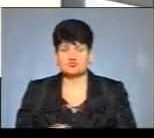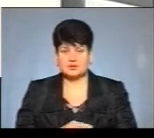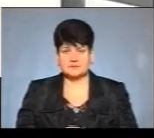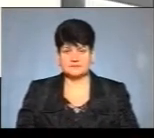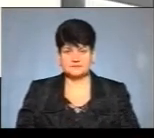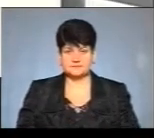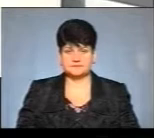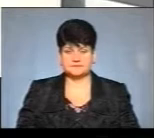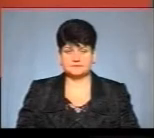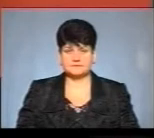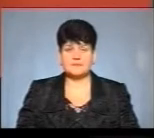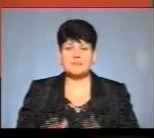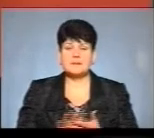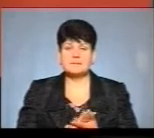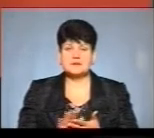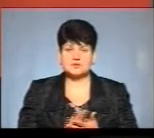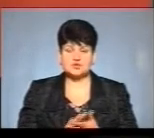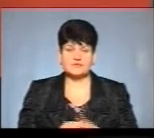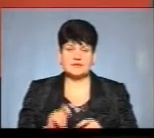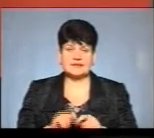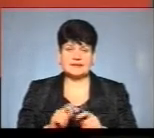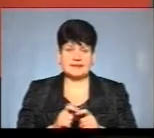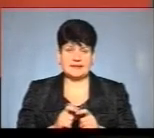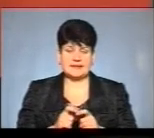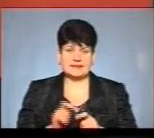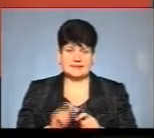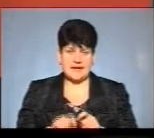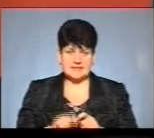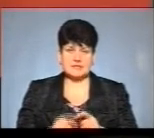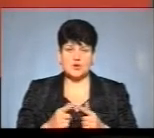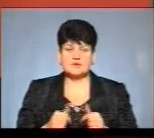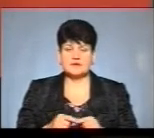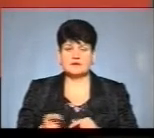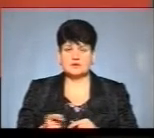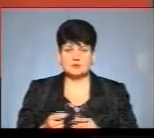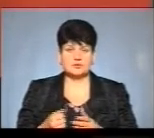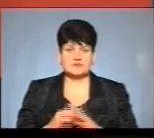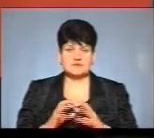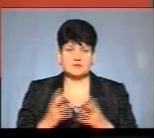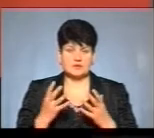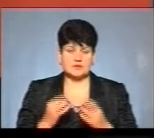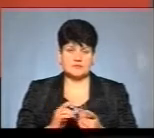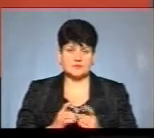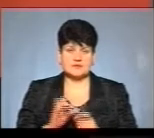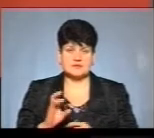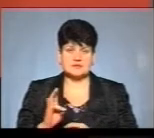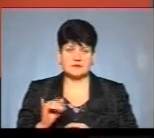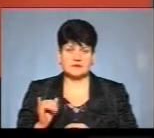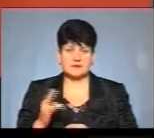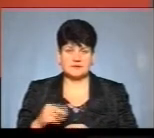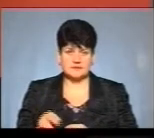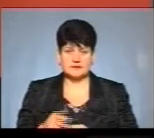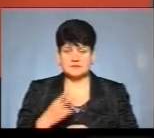Зрозуміло. Безкоштовні експрес-тести на ВІЛ-інфекцію організували у Тернополі до Всесвітнього дня боротьби зі СНІДом. Як